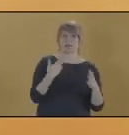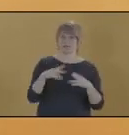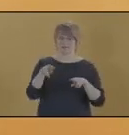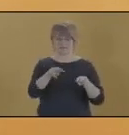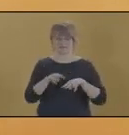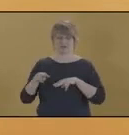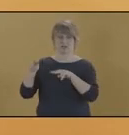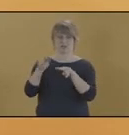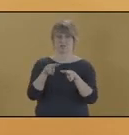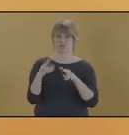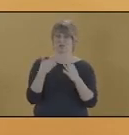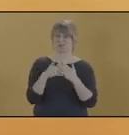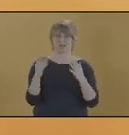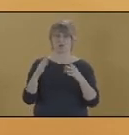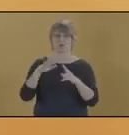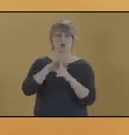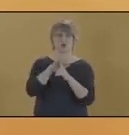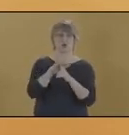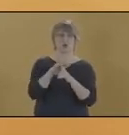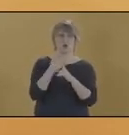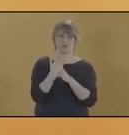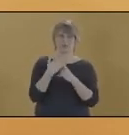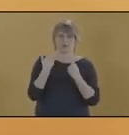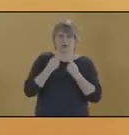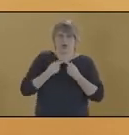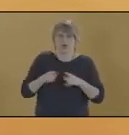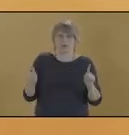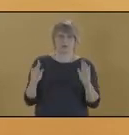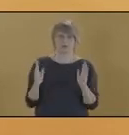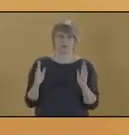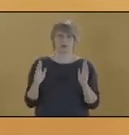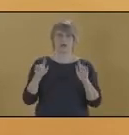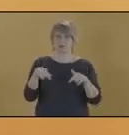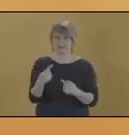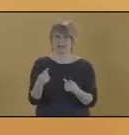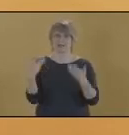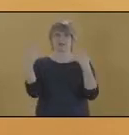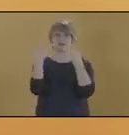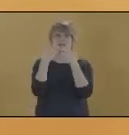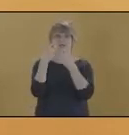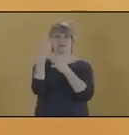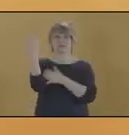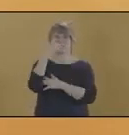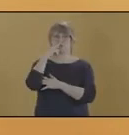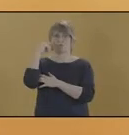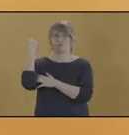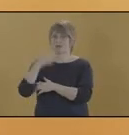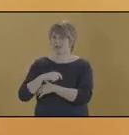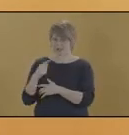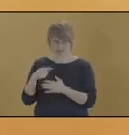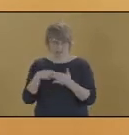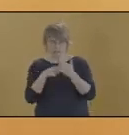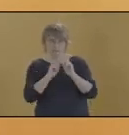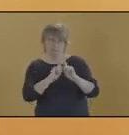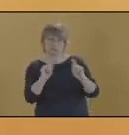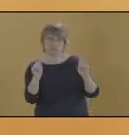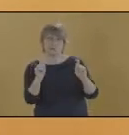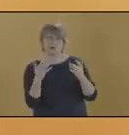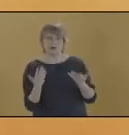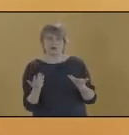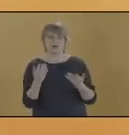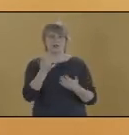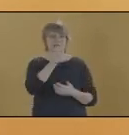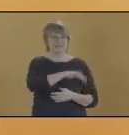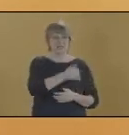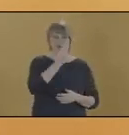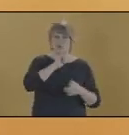die aus einem ganz anderen Kontext gerissen wurden und als Kriegsbericht aus der Ukraine ausgegeben werden. Und es ist für Kinder und Jugendliche